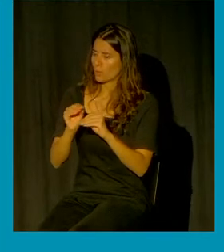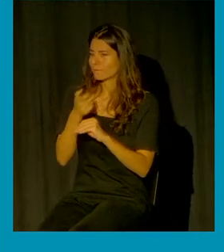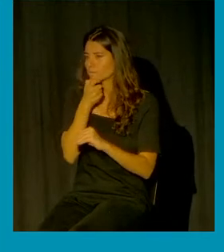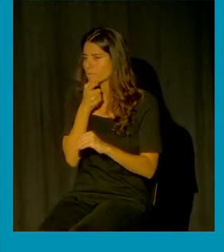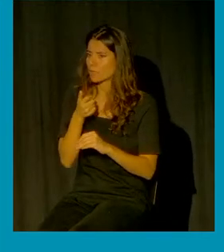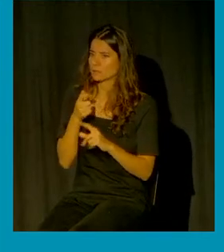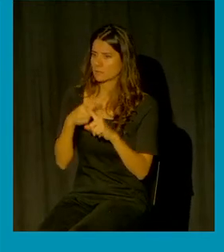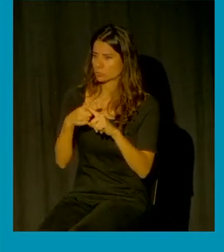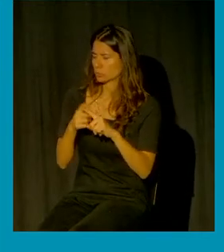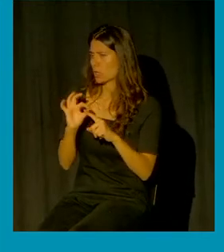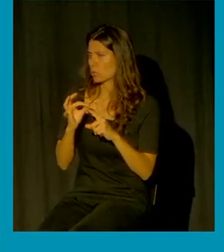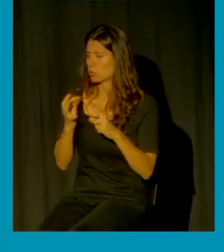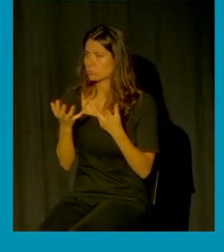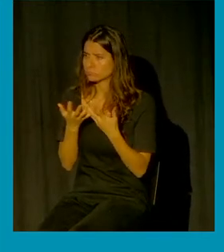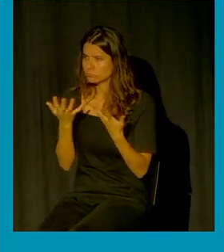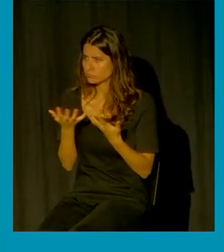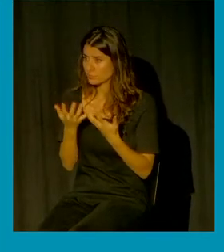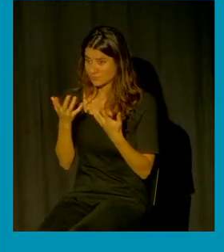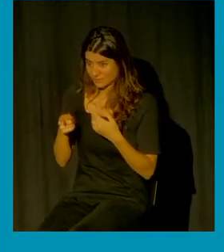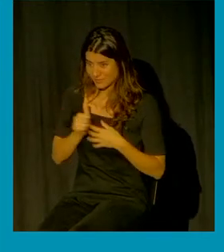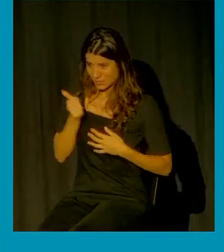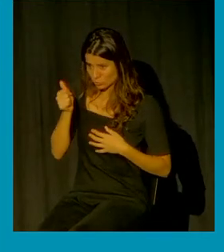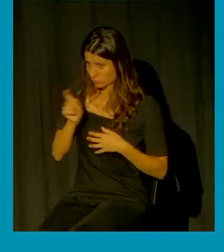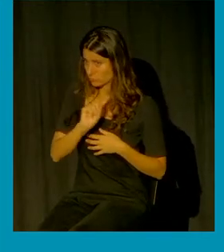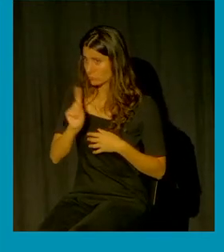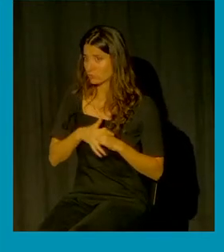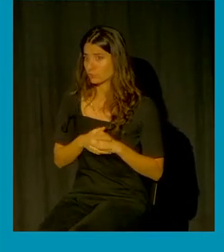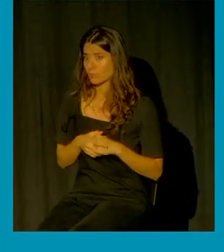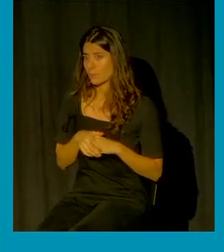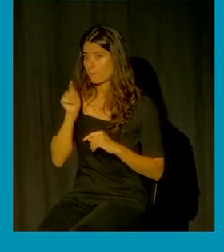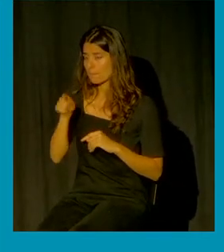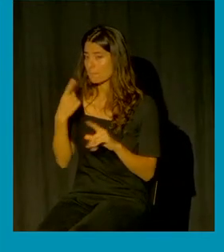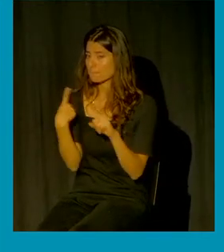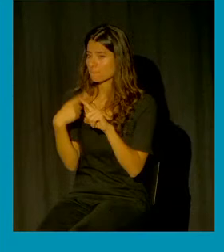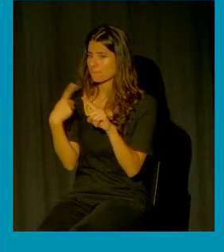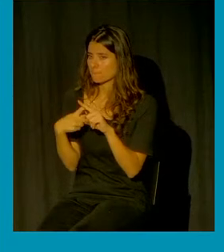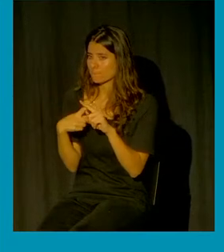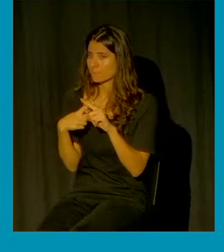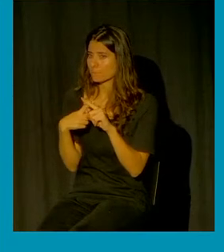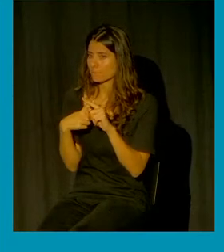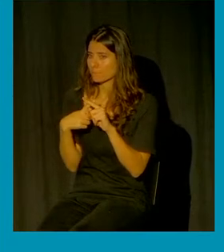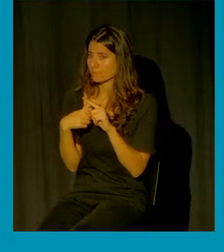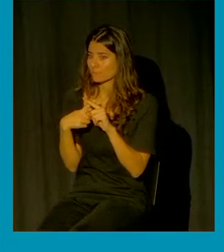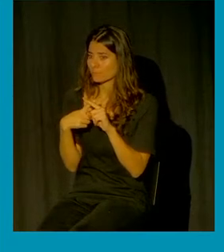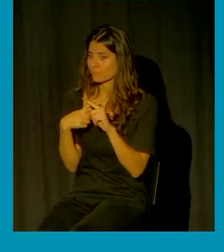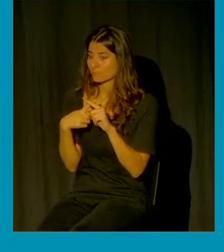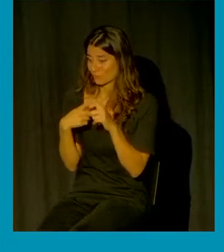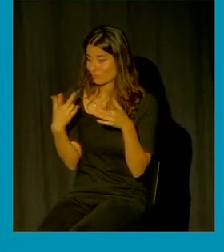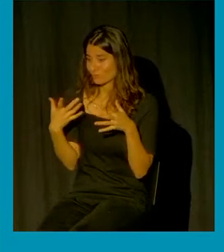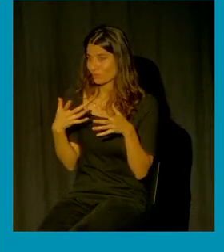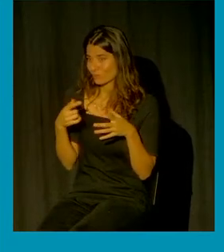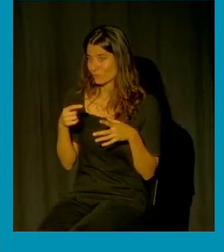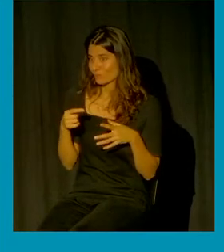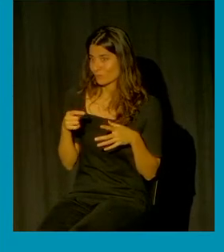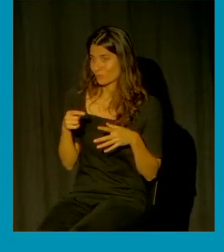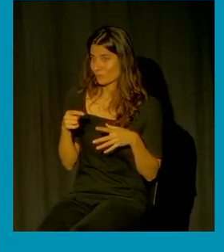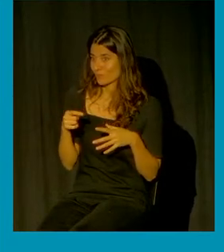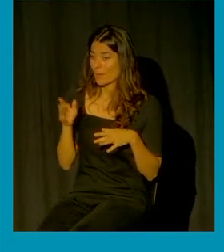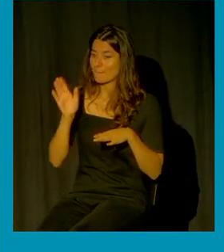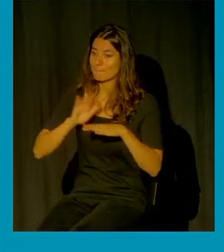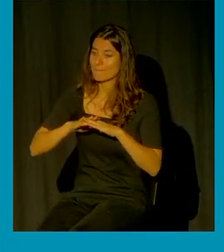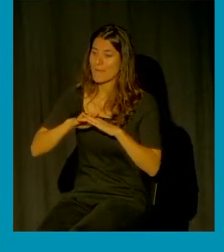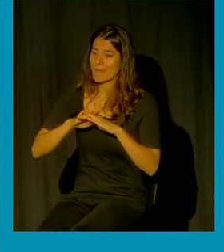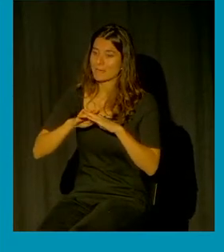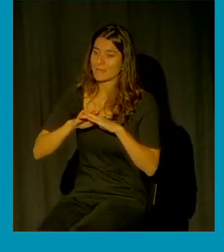això no és casual és perquè precisament aquest és el vehicle escollit per marcar cossos